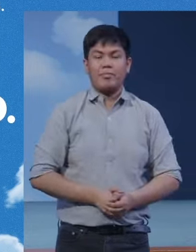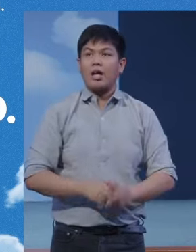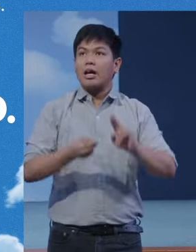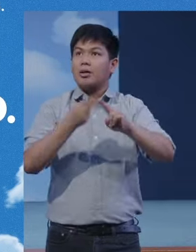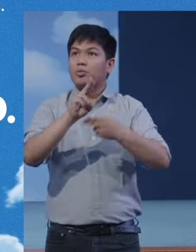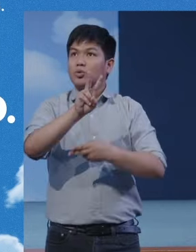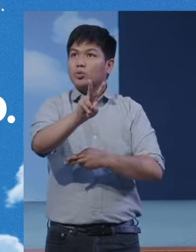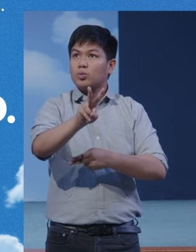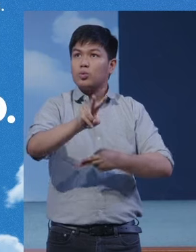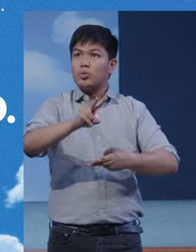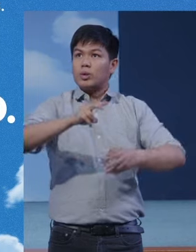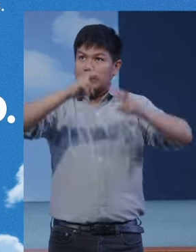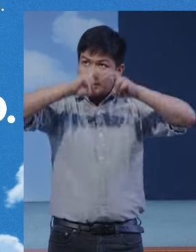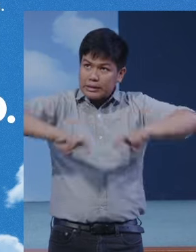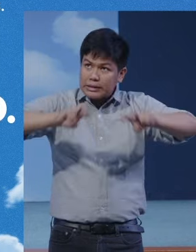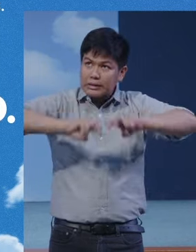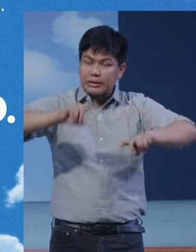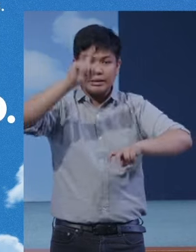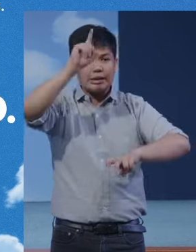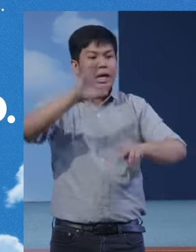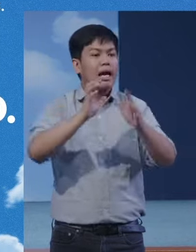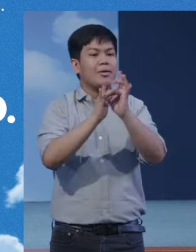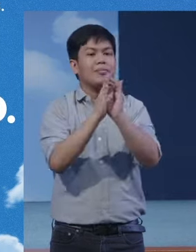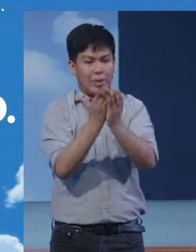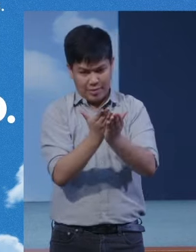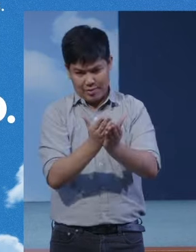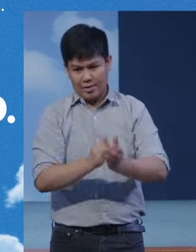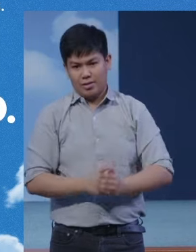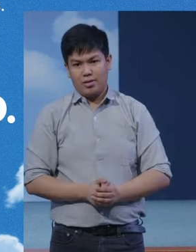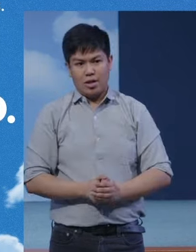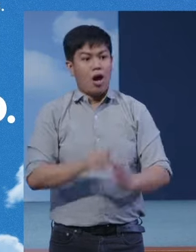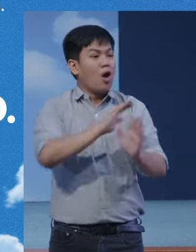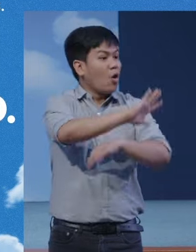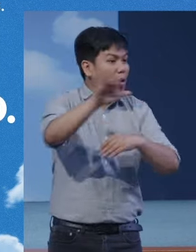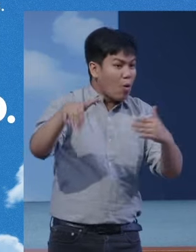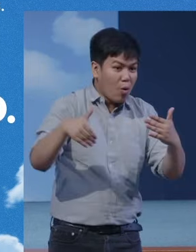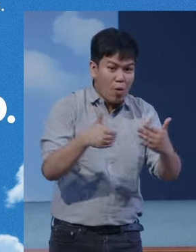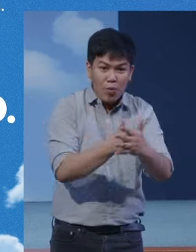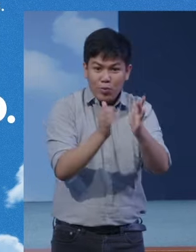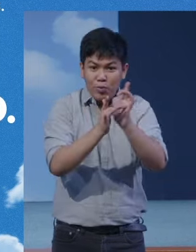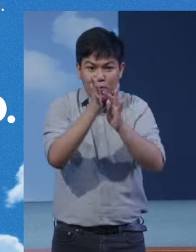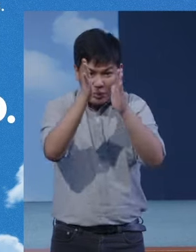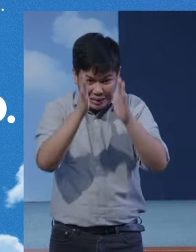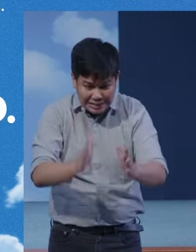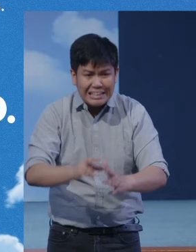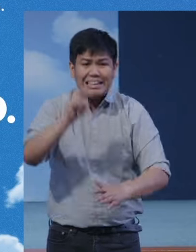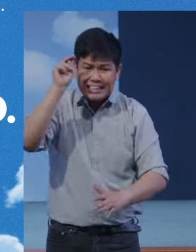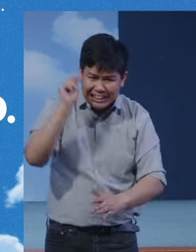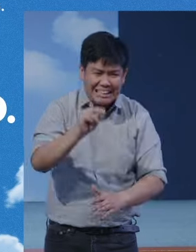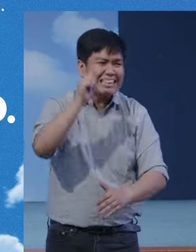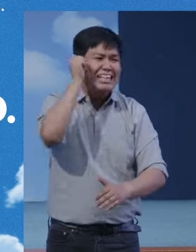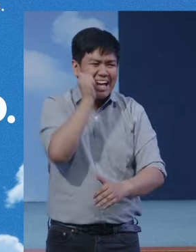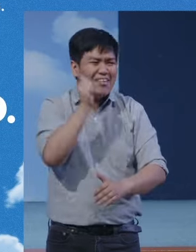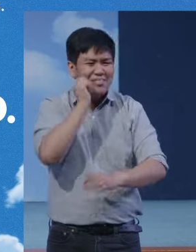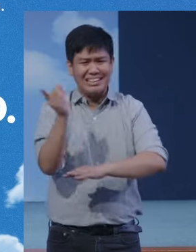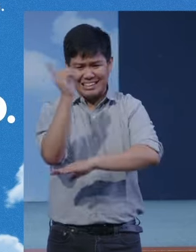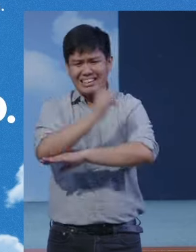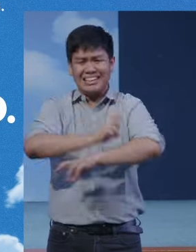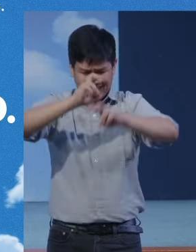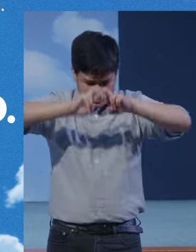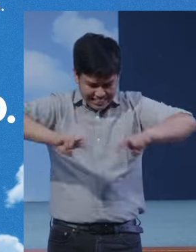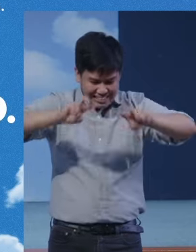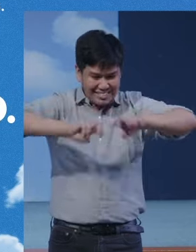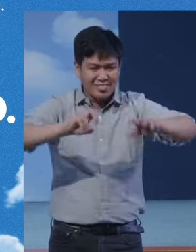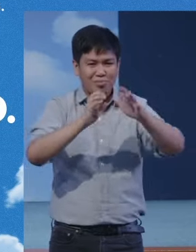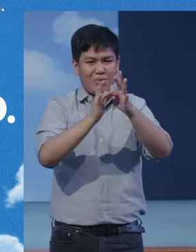ito hindi lamang po doon sa may problema sa marriage kundi sa bawat Kristiyano dapat nating binabasa ang salita ng Diyos